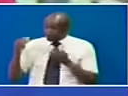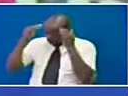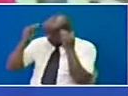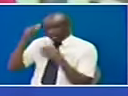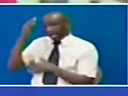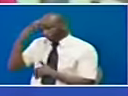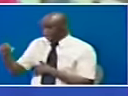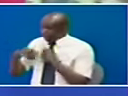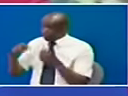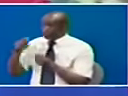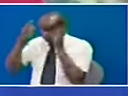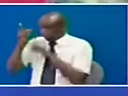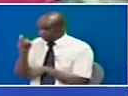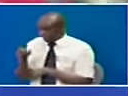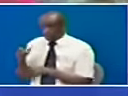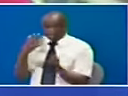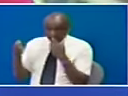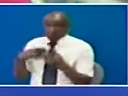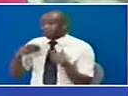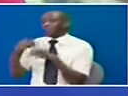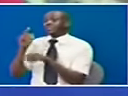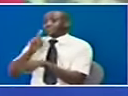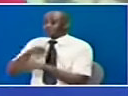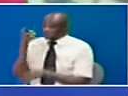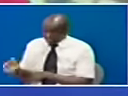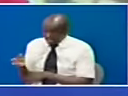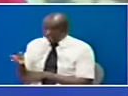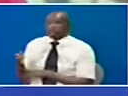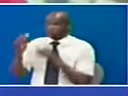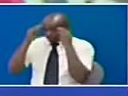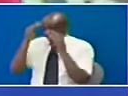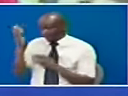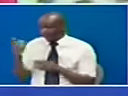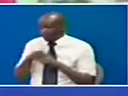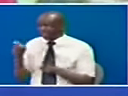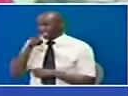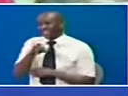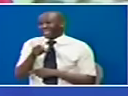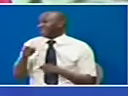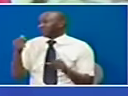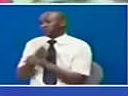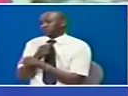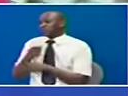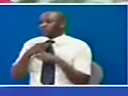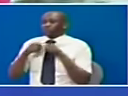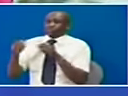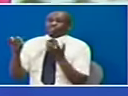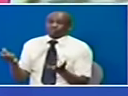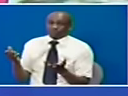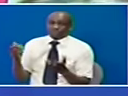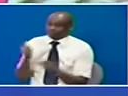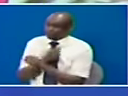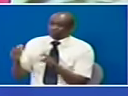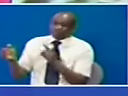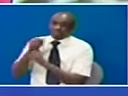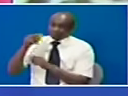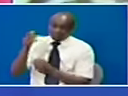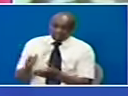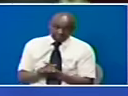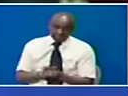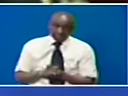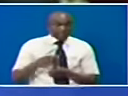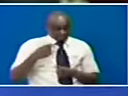uamuzi ambao mmeutoa. Isiwe kwamba tunapoteza tu wakati kuwa mahakamani ilhali hakuna mahali ambapo mazungumzo haya, hakuna kitu ambacho kitabadilishwa na mazungumzo. Mimi